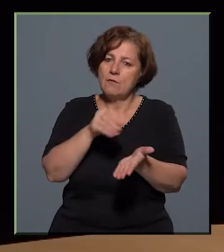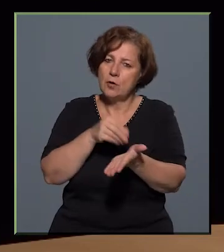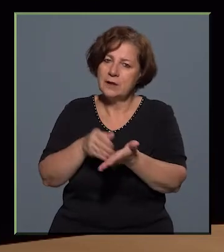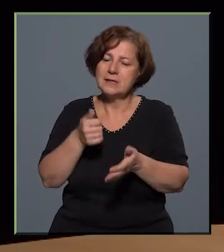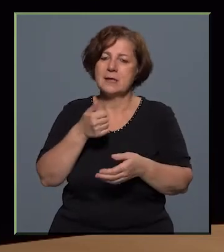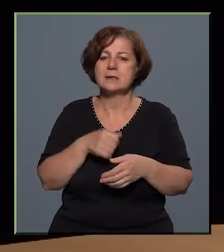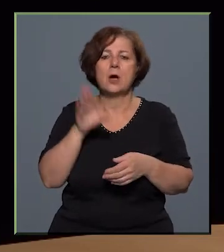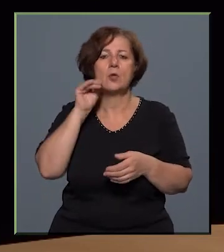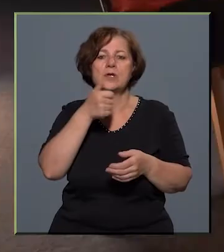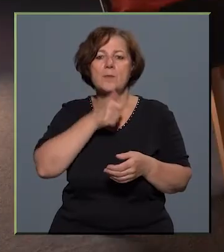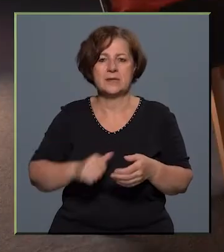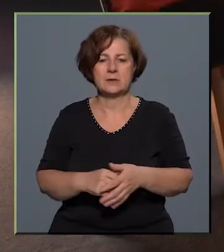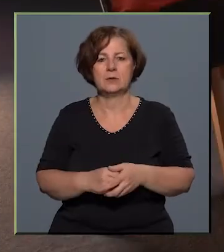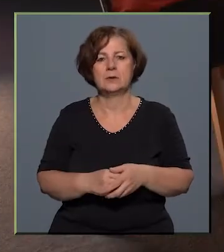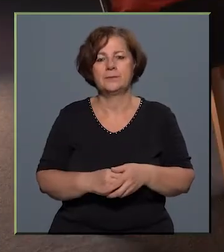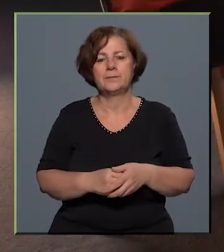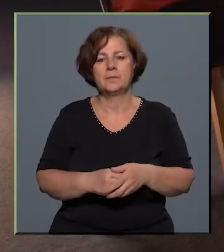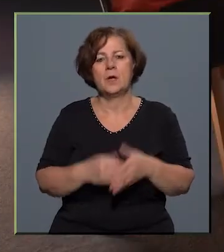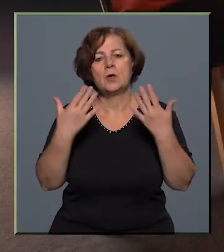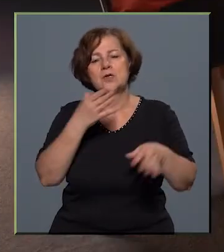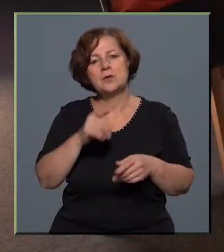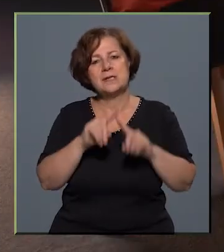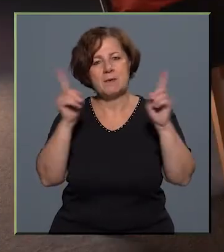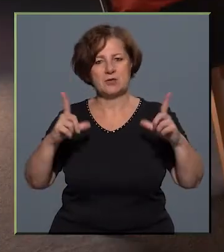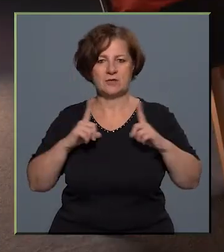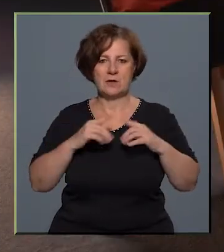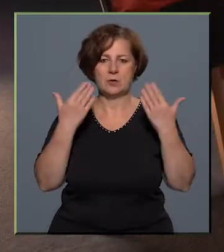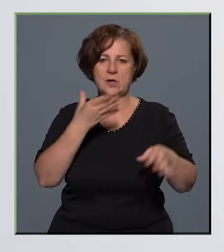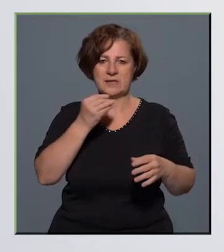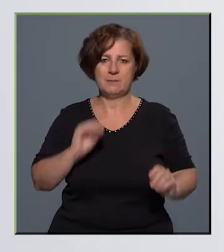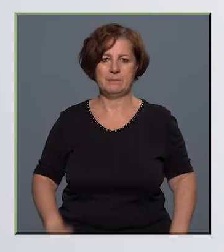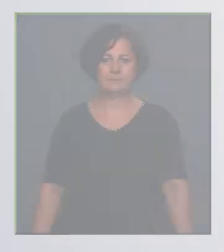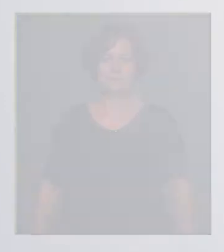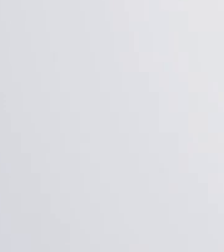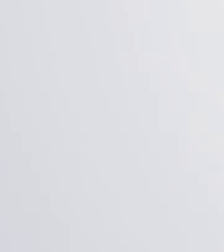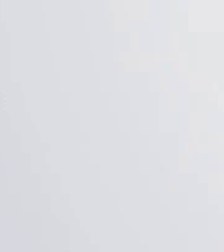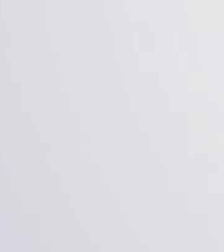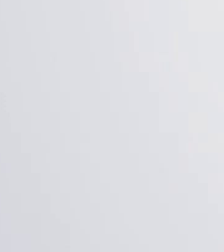kell szedni a kutyapiszkot. Köszönjük szépen, jöjjön máskor is. Köszönöm szépen.